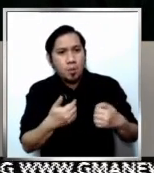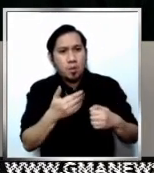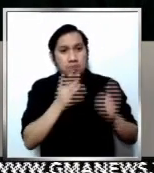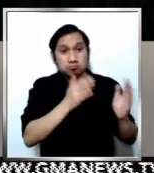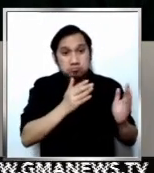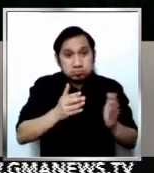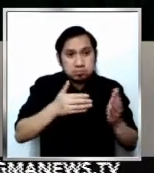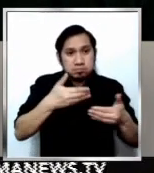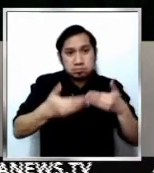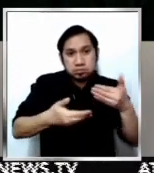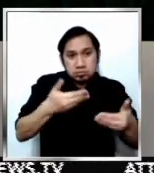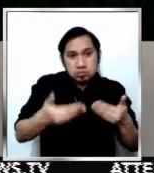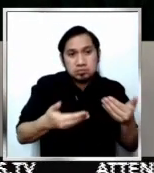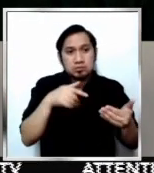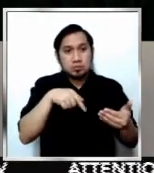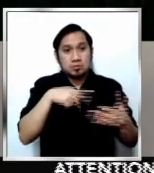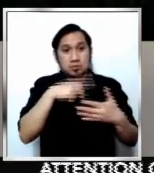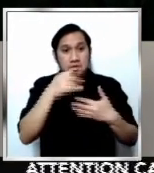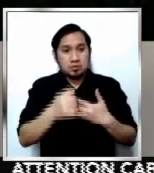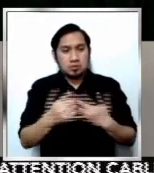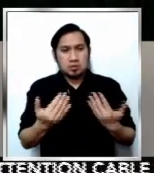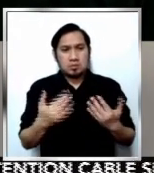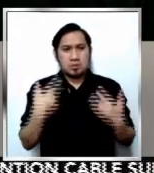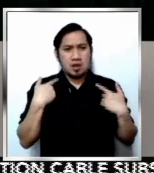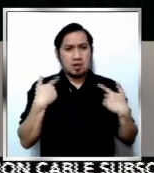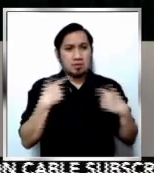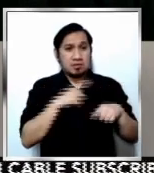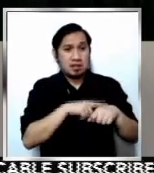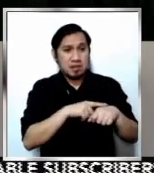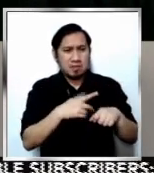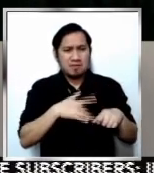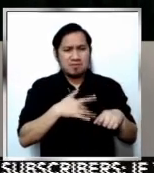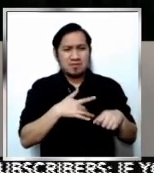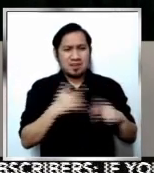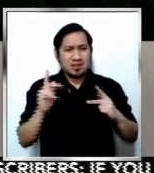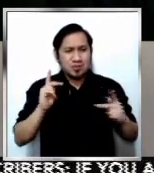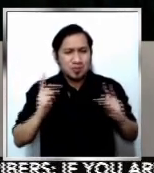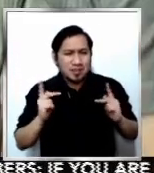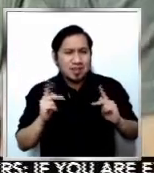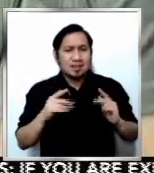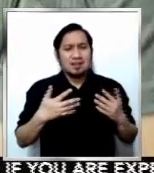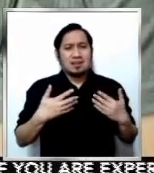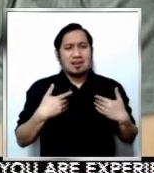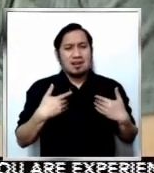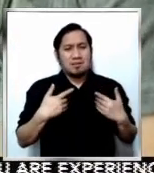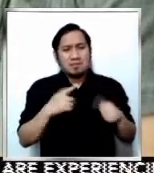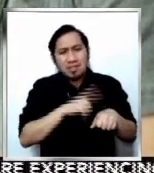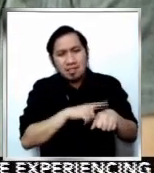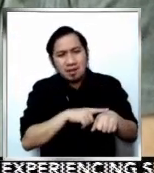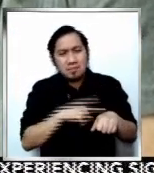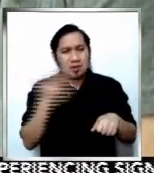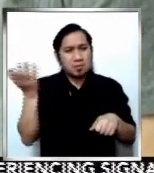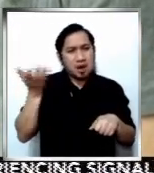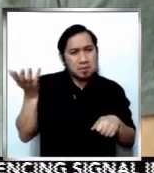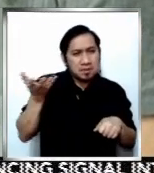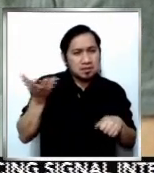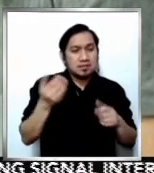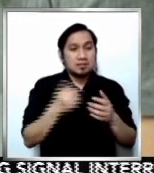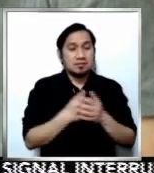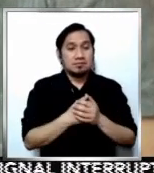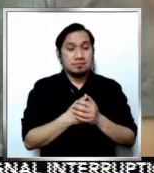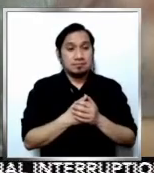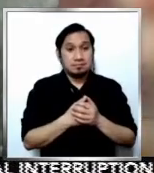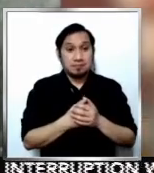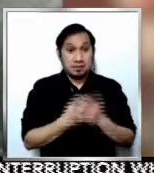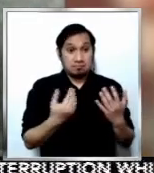na pag nanonood ako, kinikilig ako, or may mga moments na amazed ako. Kamakailan, kinilig ang maraming fans